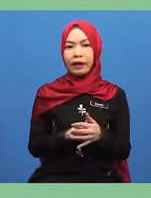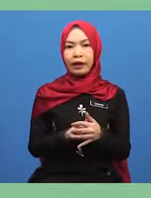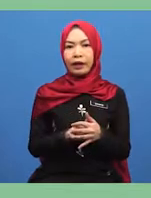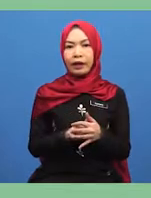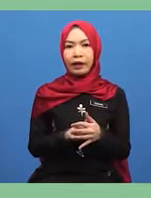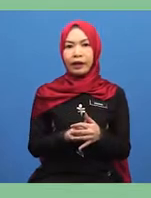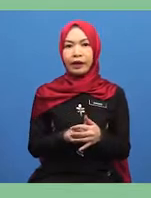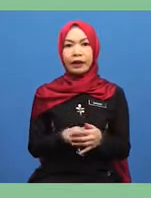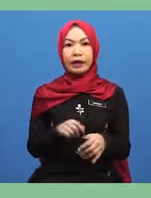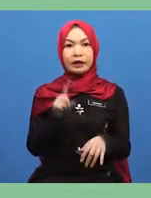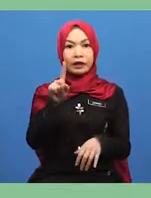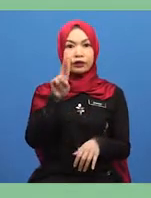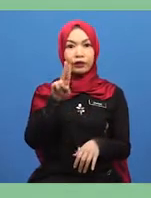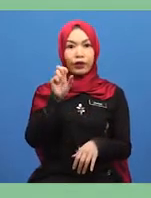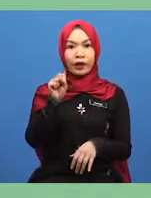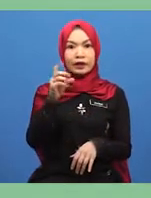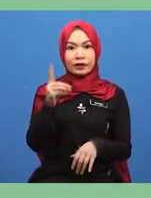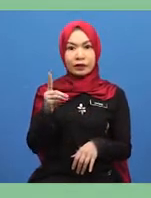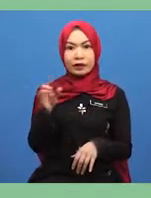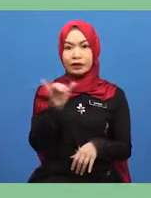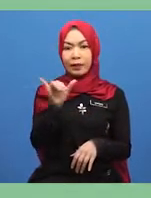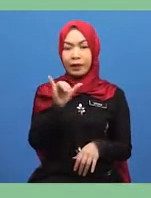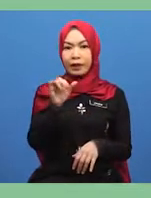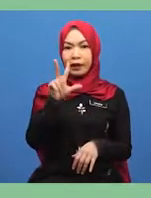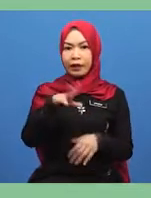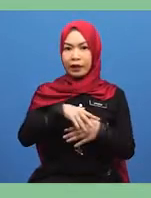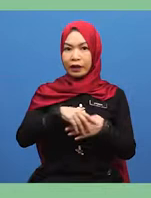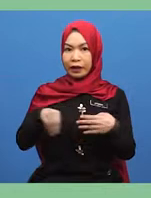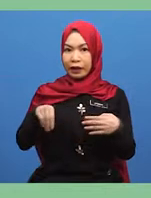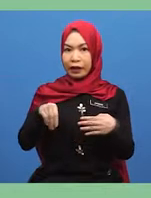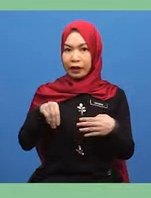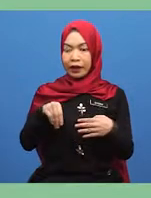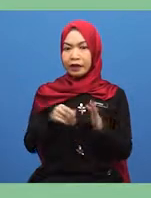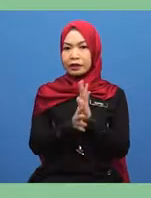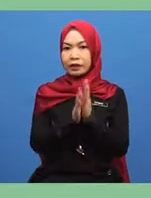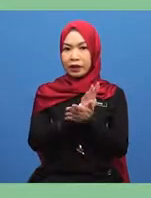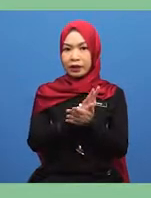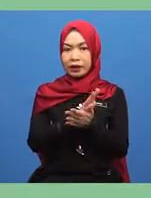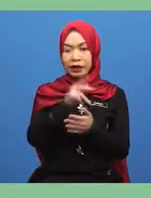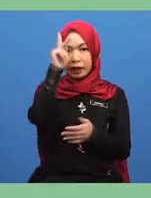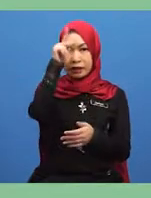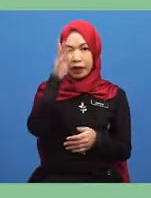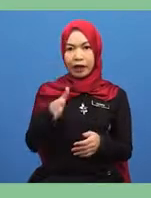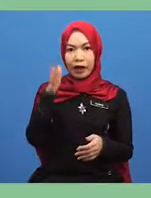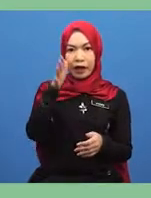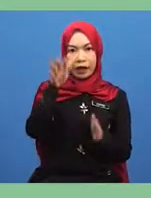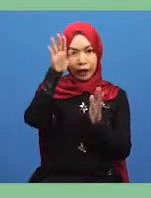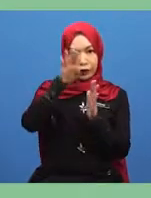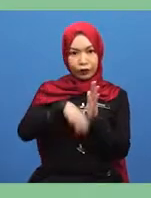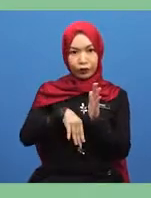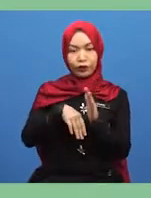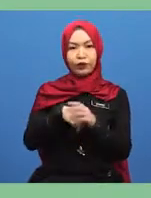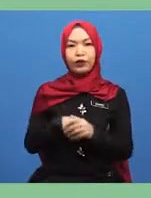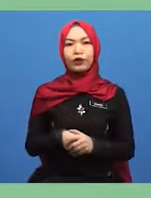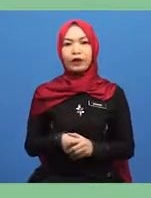RM3. Tindakan kerajaan Malaysia ini telah menurunkan harga USD di mana kurang RM